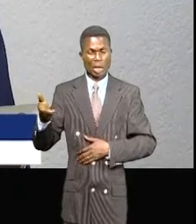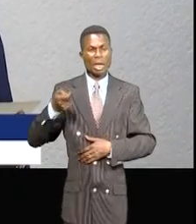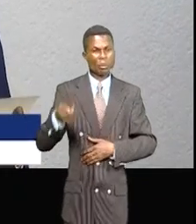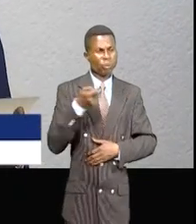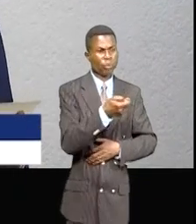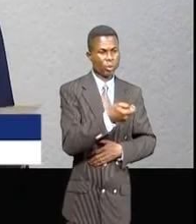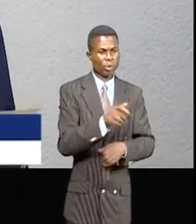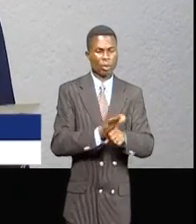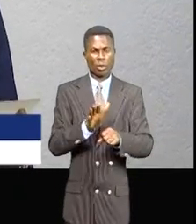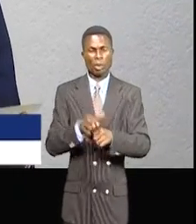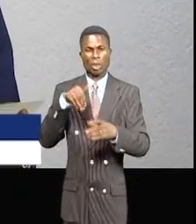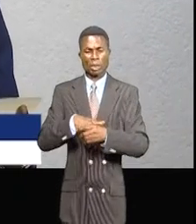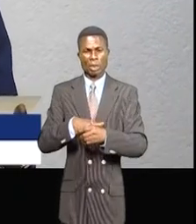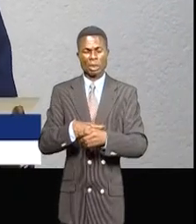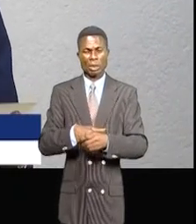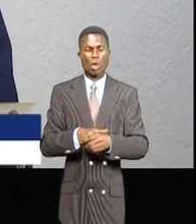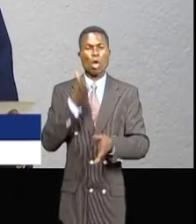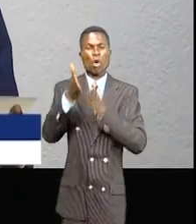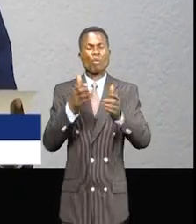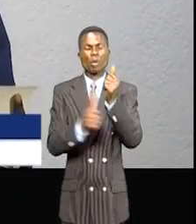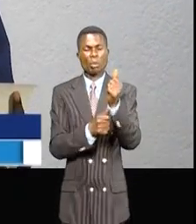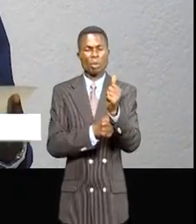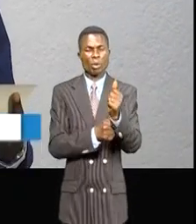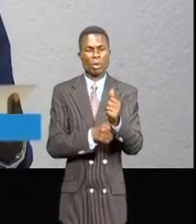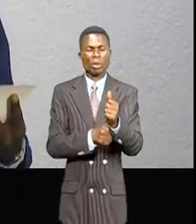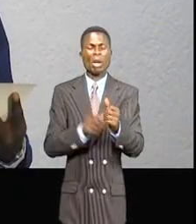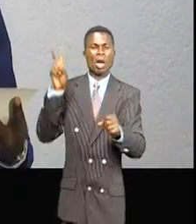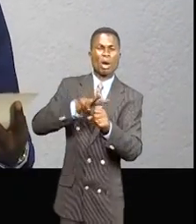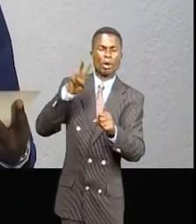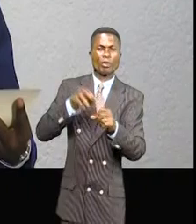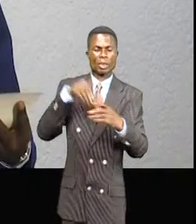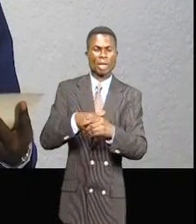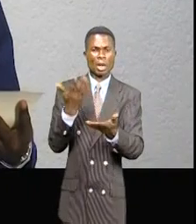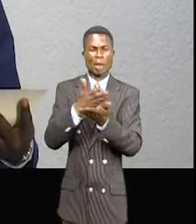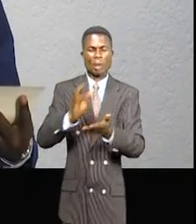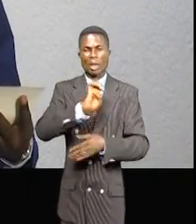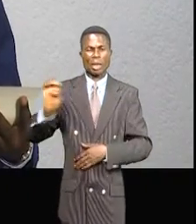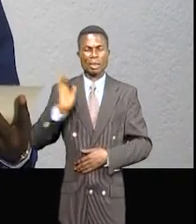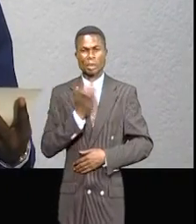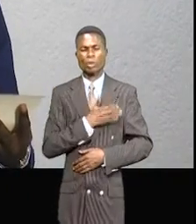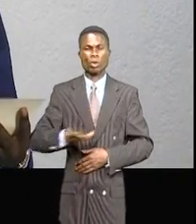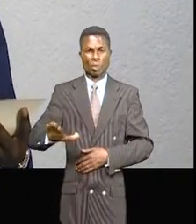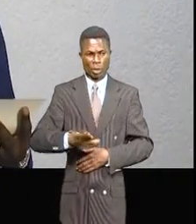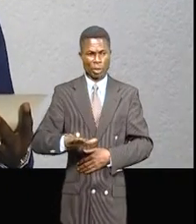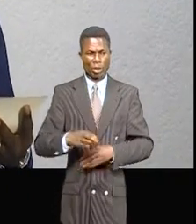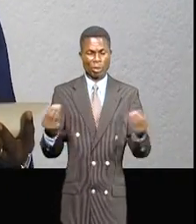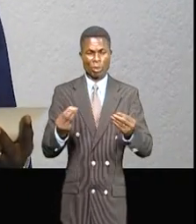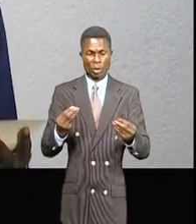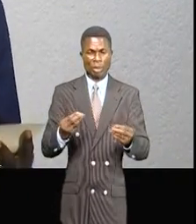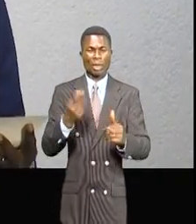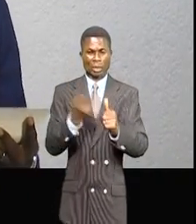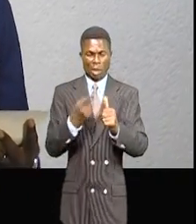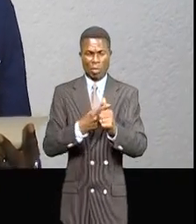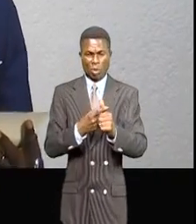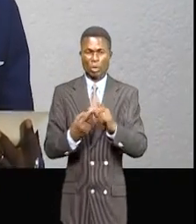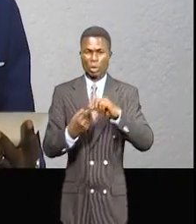d'assassinats, d'enlèvements et de violences de tout genre dans la partie est du pays, particulièrement au nord